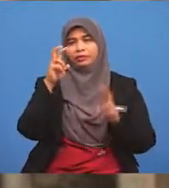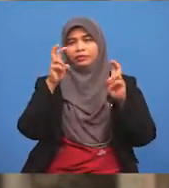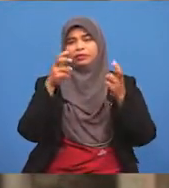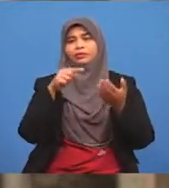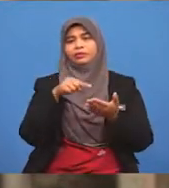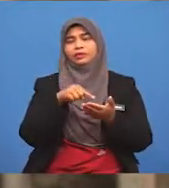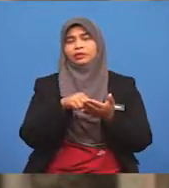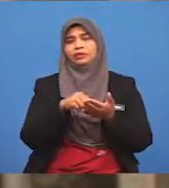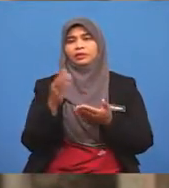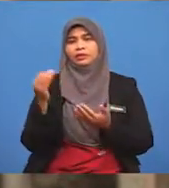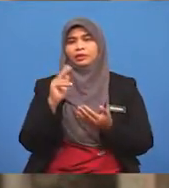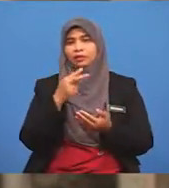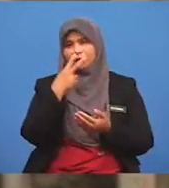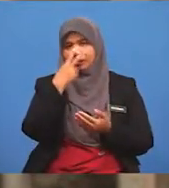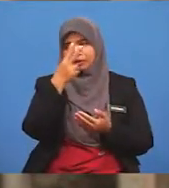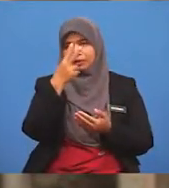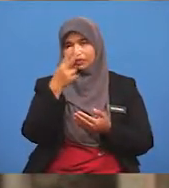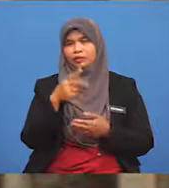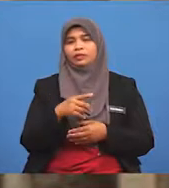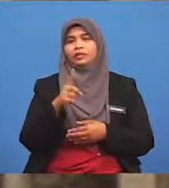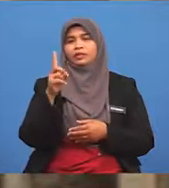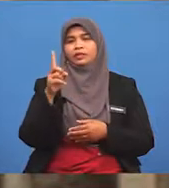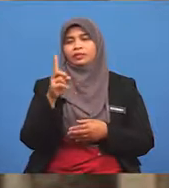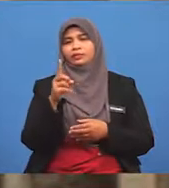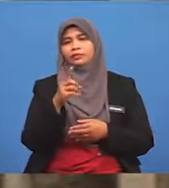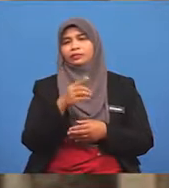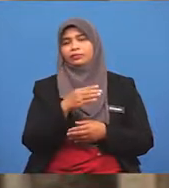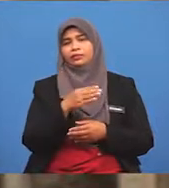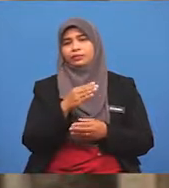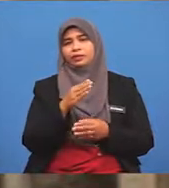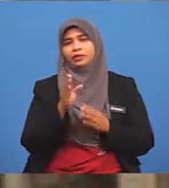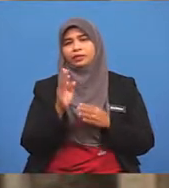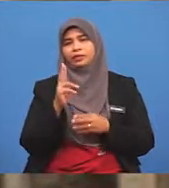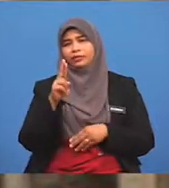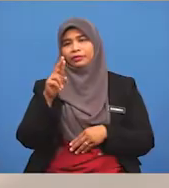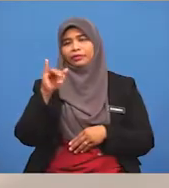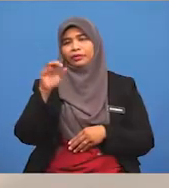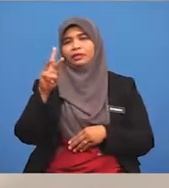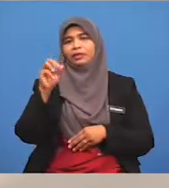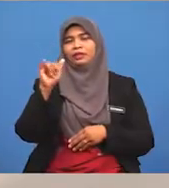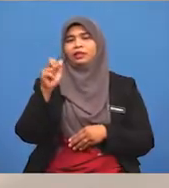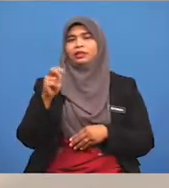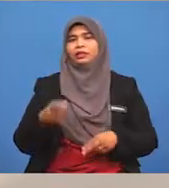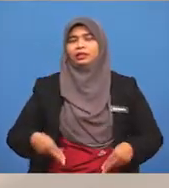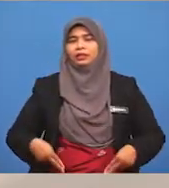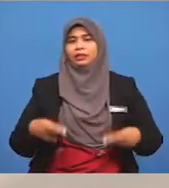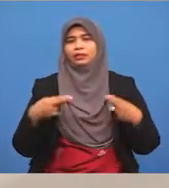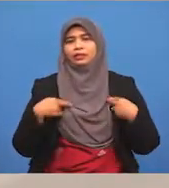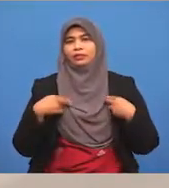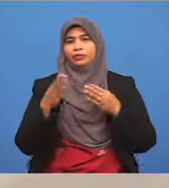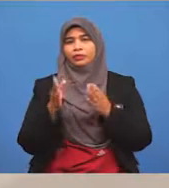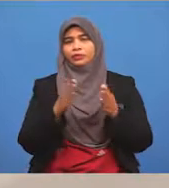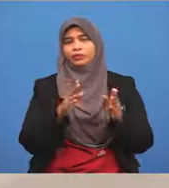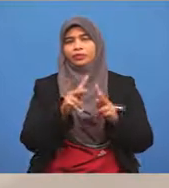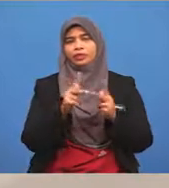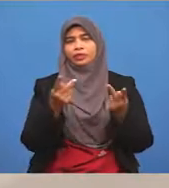lihat satu persatu riwayat hidup penyusun kitab ini. Pertama,